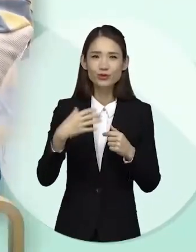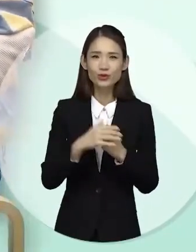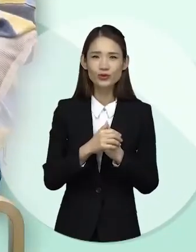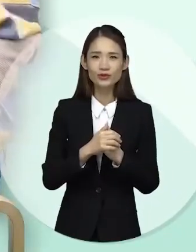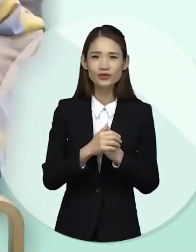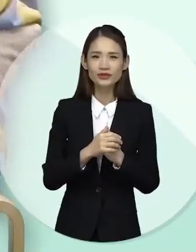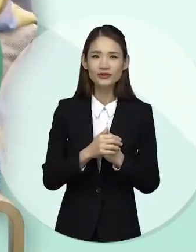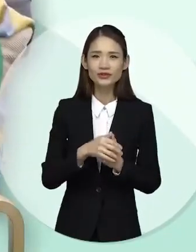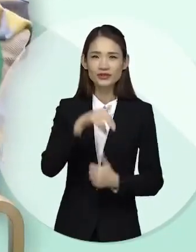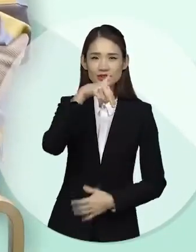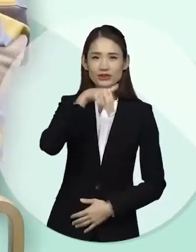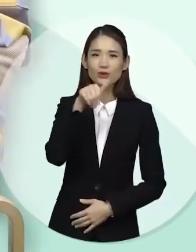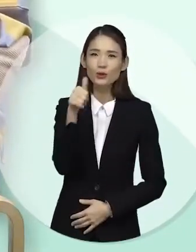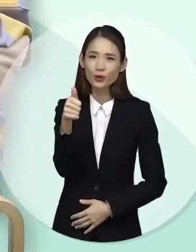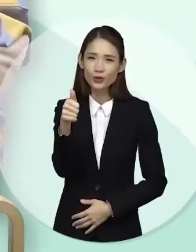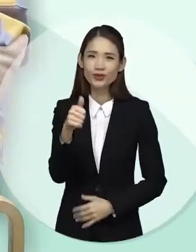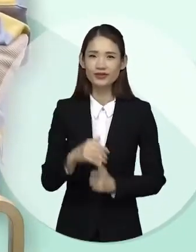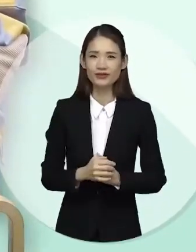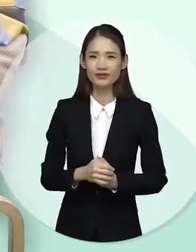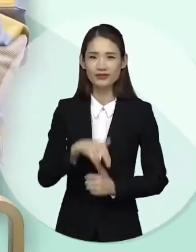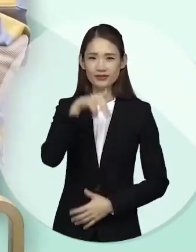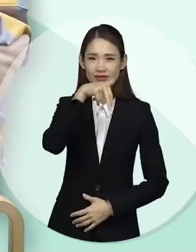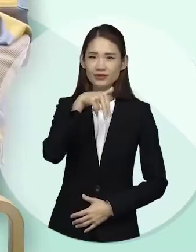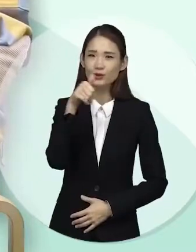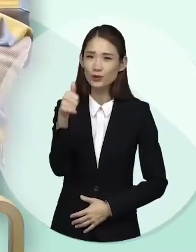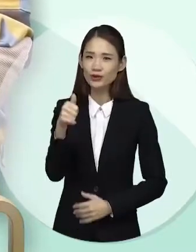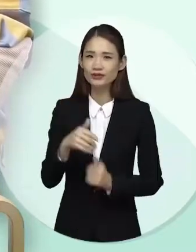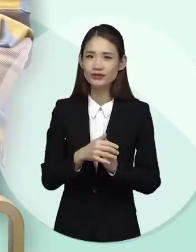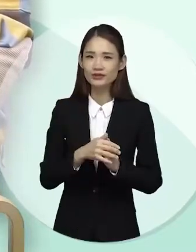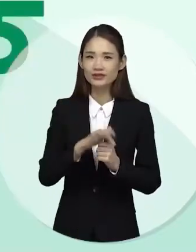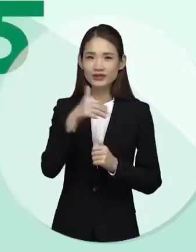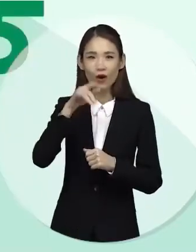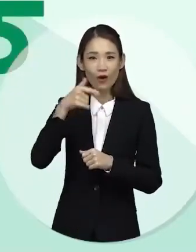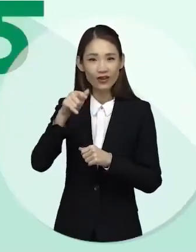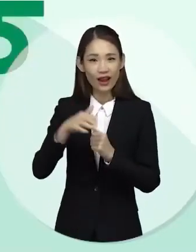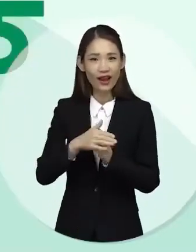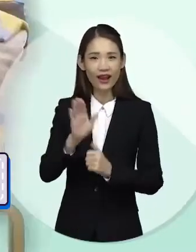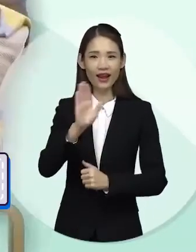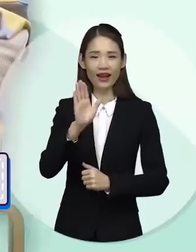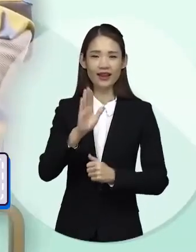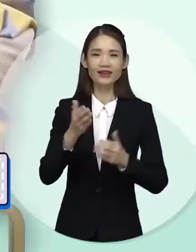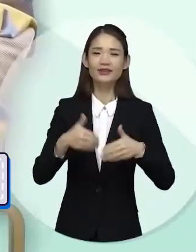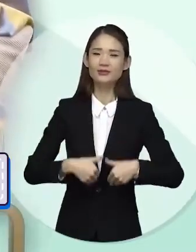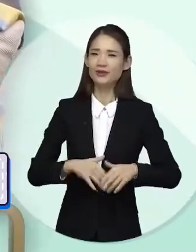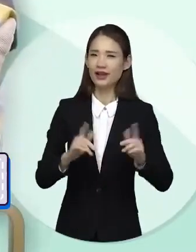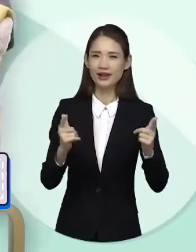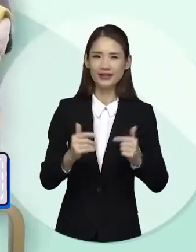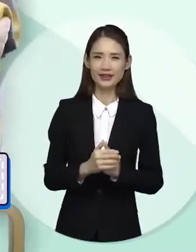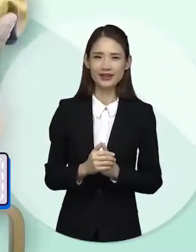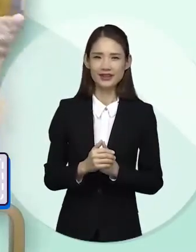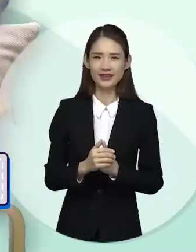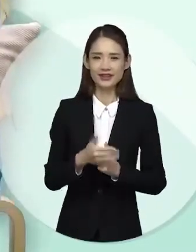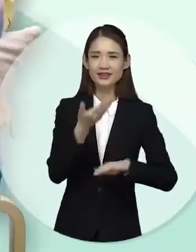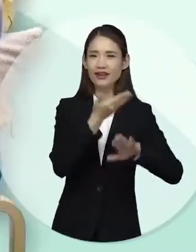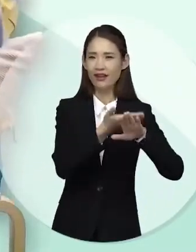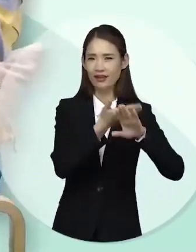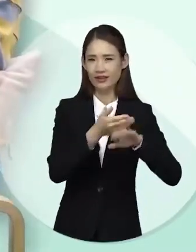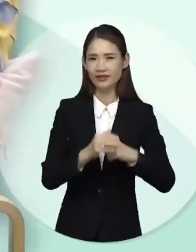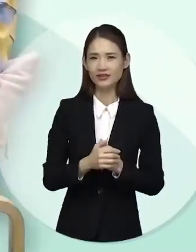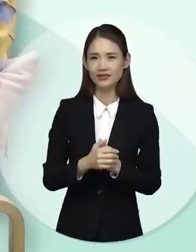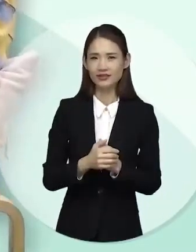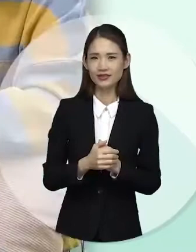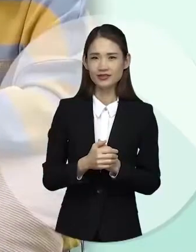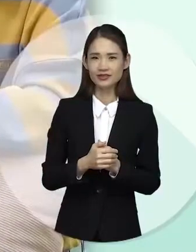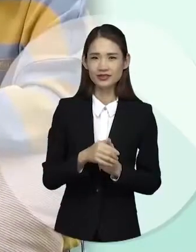그럼 뭐야? COT 존중. 성향 존중. 그것도 필요하지만 아닙니다. 딴